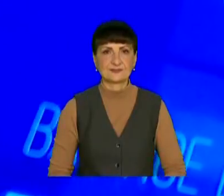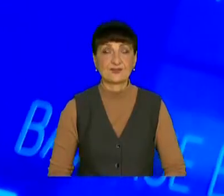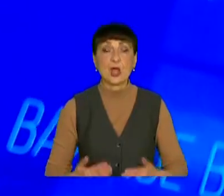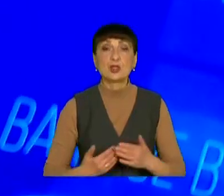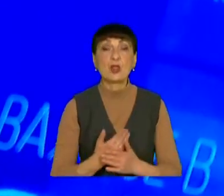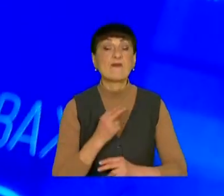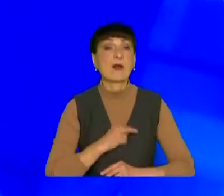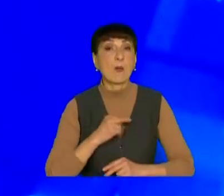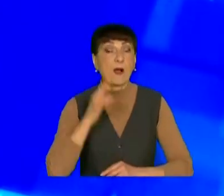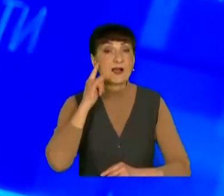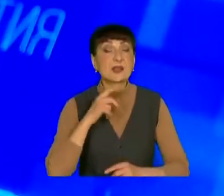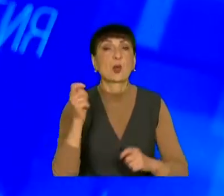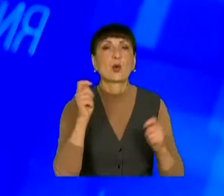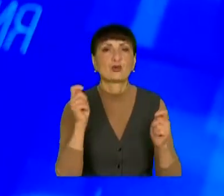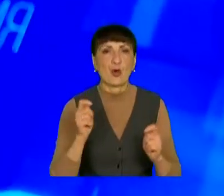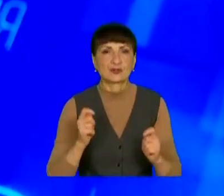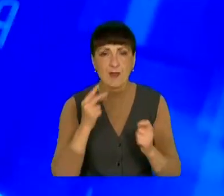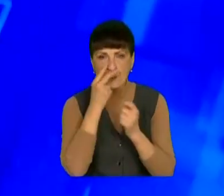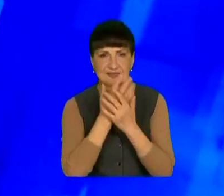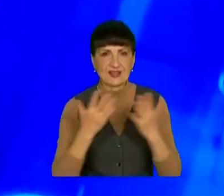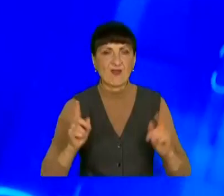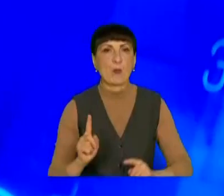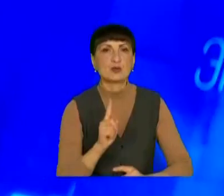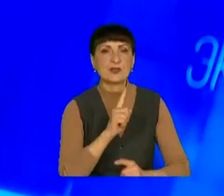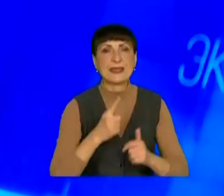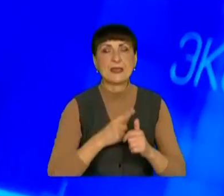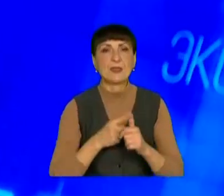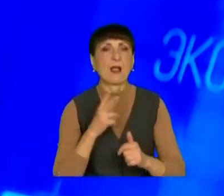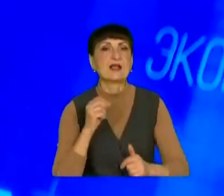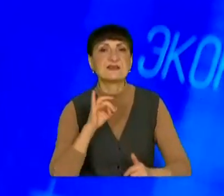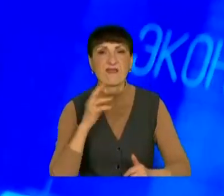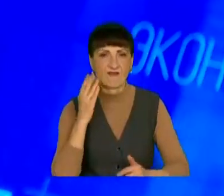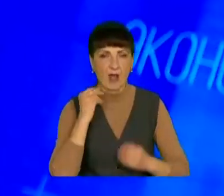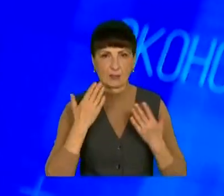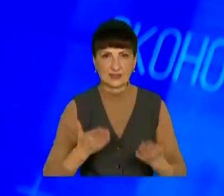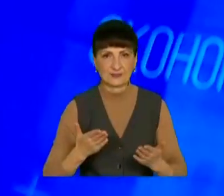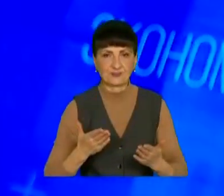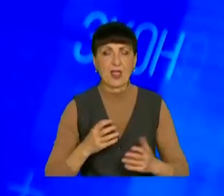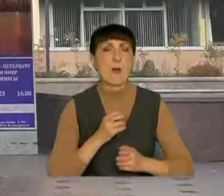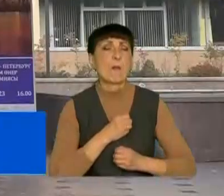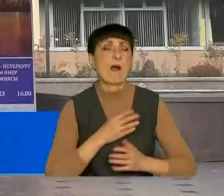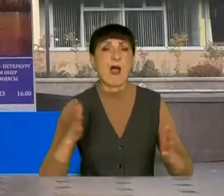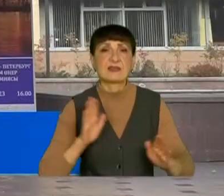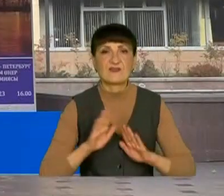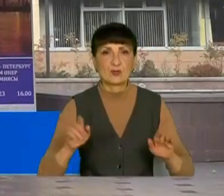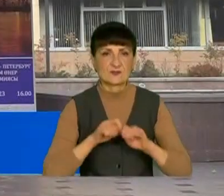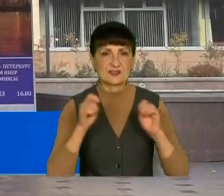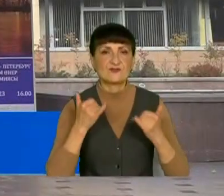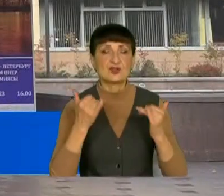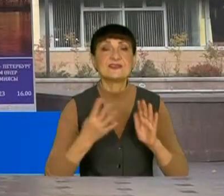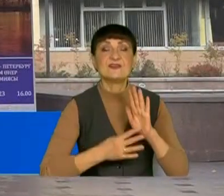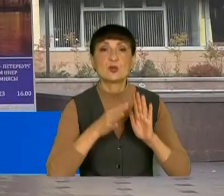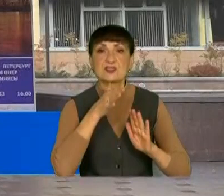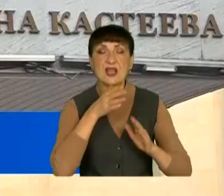Новые работы казахстанских художников представлены в музее имени Аблыхана Костеева в Алматы. Богатую выставку организовали в честь